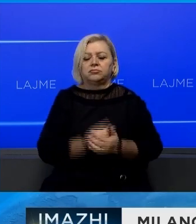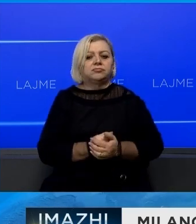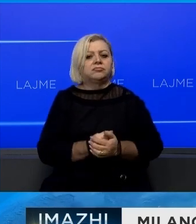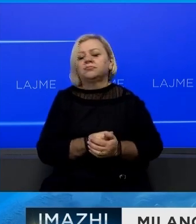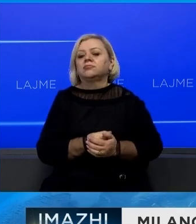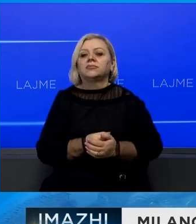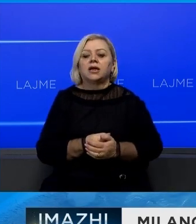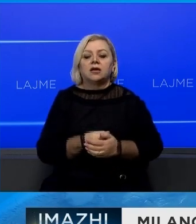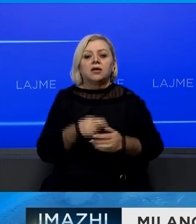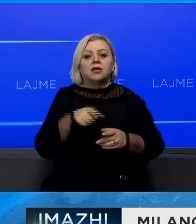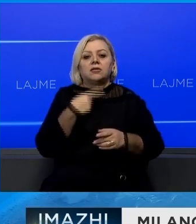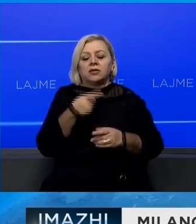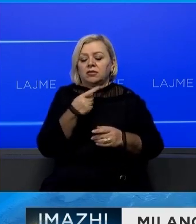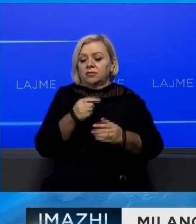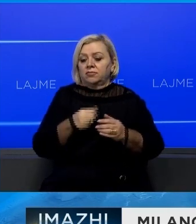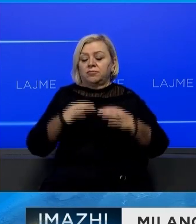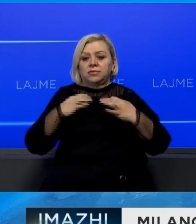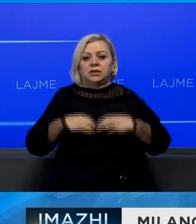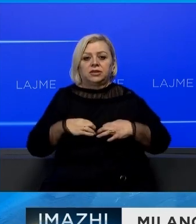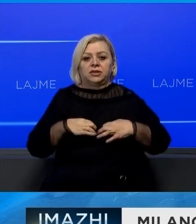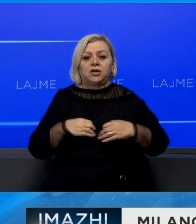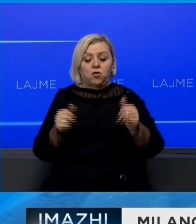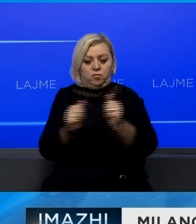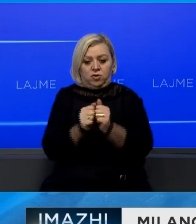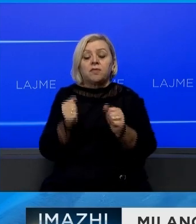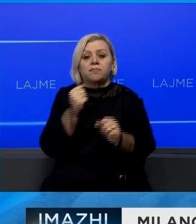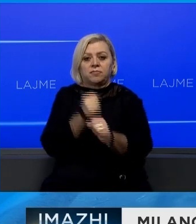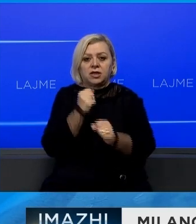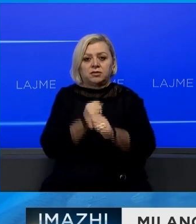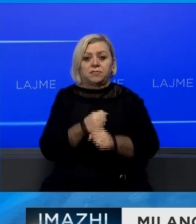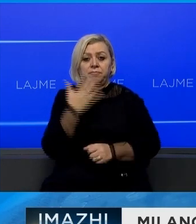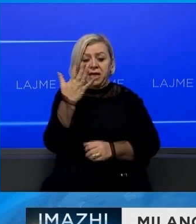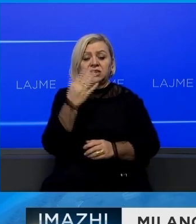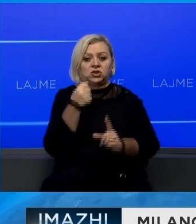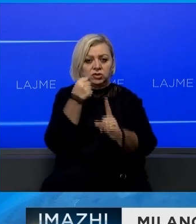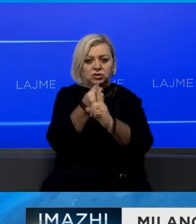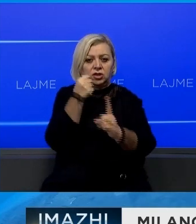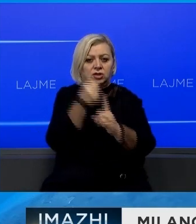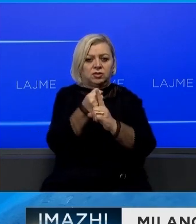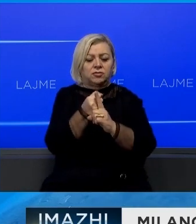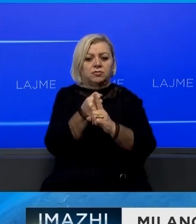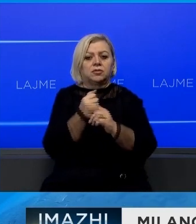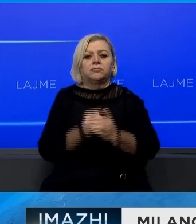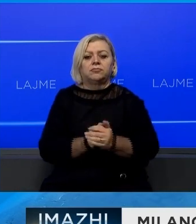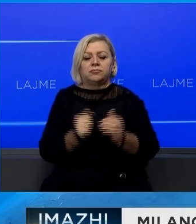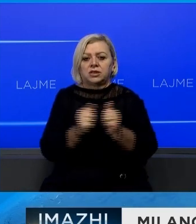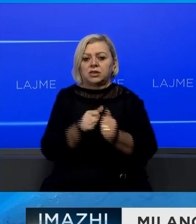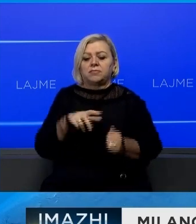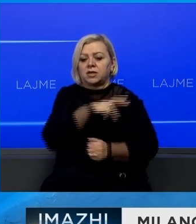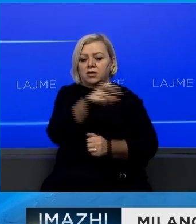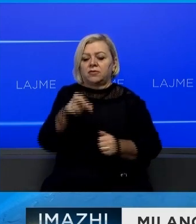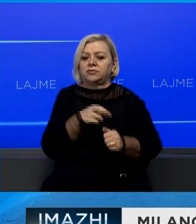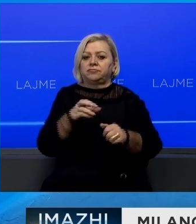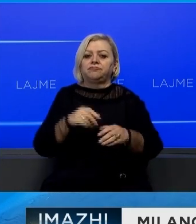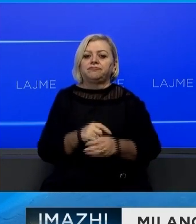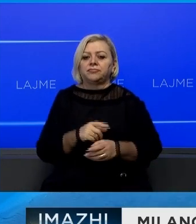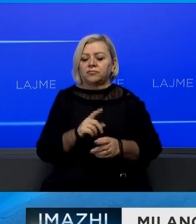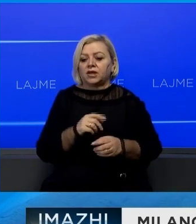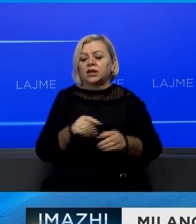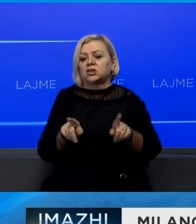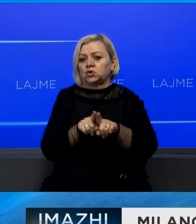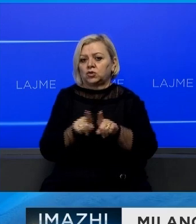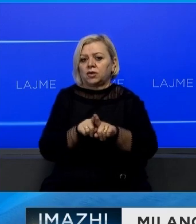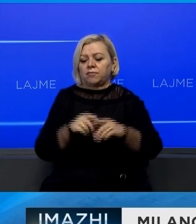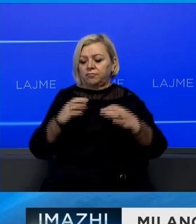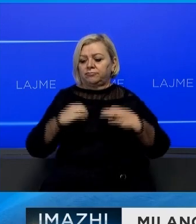premtoi homologës kosovare se do të punojë në njohjen nga 5 shtetet mosnjohëse të Bashkimit Evropian. Për njohjet foli edhe Osmani, e